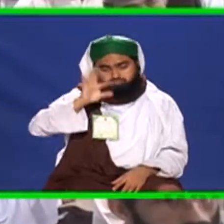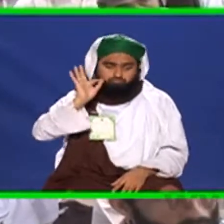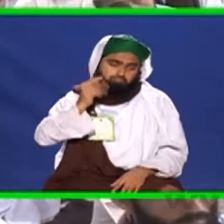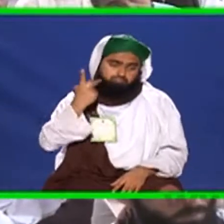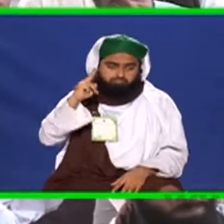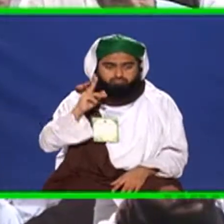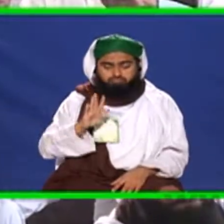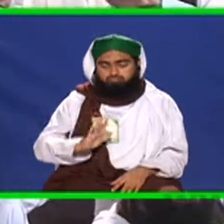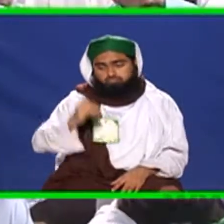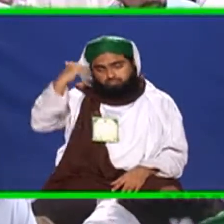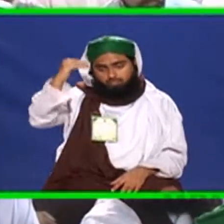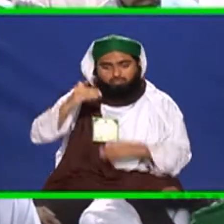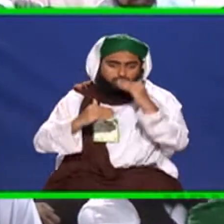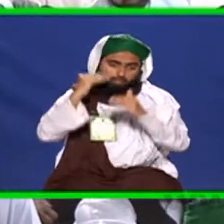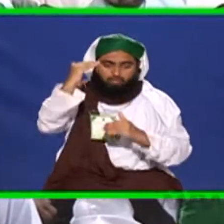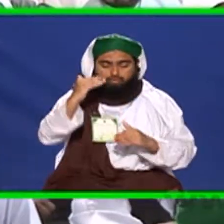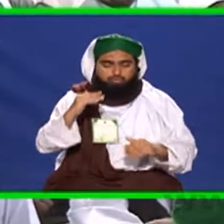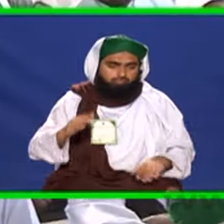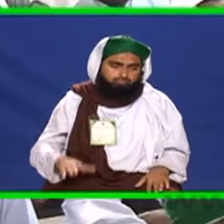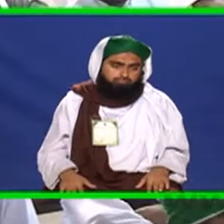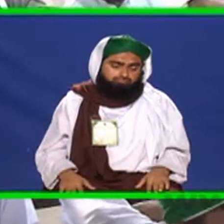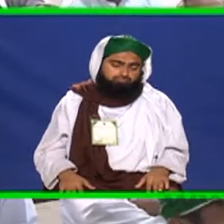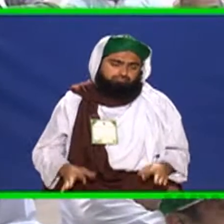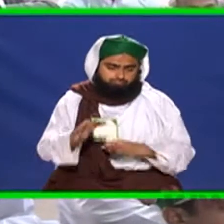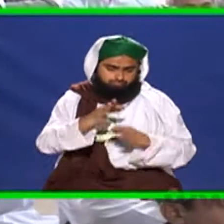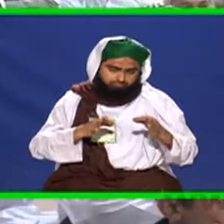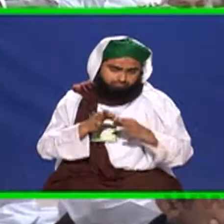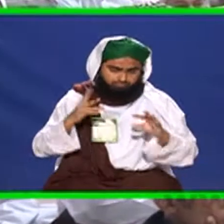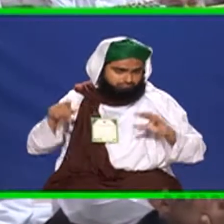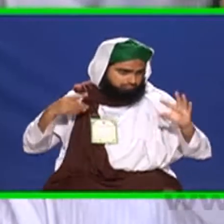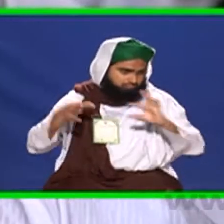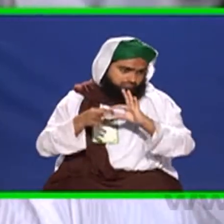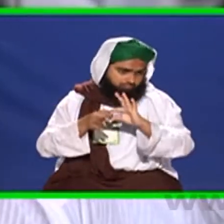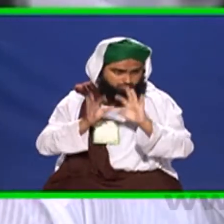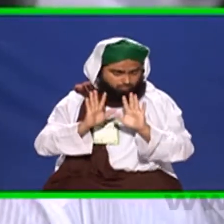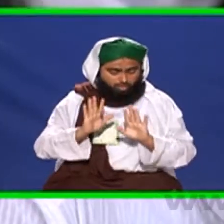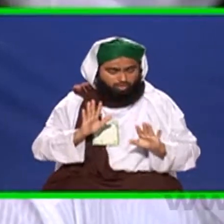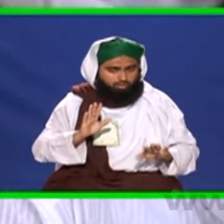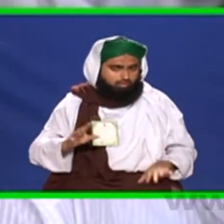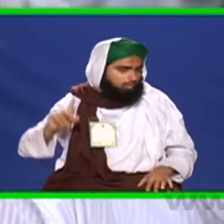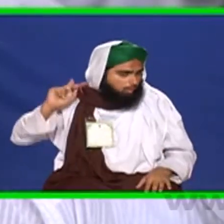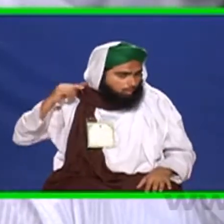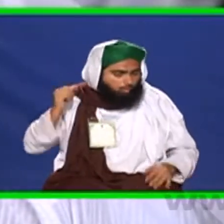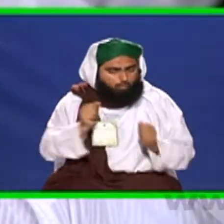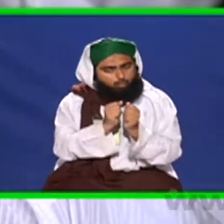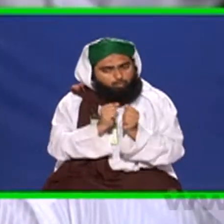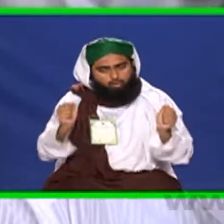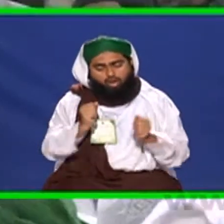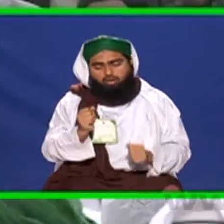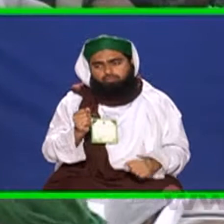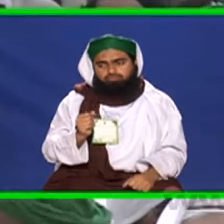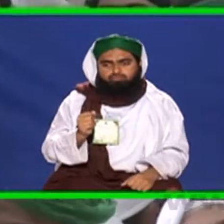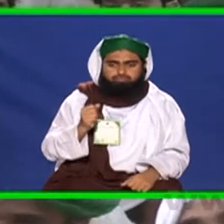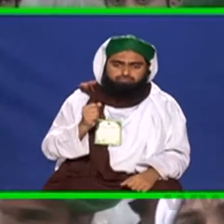سرکار کے جو دیش کا ہو ان سے بڑھ کر تو کوئی ہو بھی نہیں سکتا، ہم سوچ بھی نہیں سکتے. تو آل اسماعیل سے جو غلام ہیں